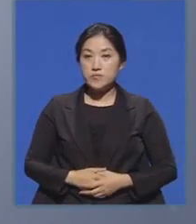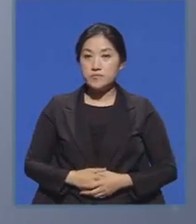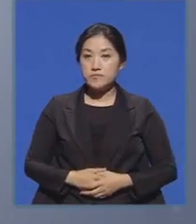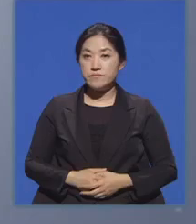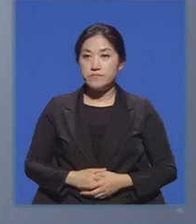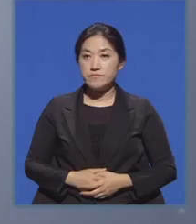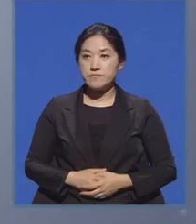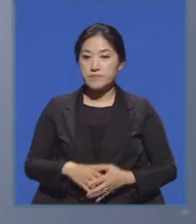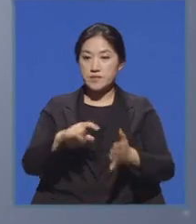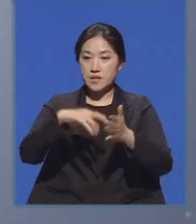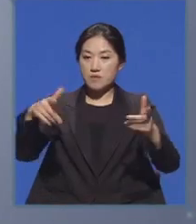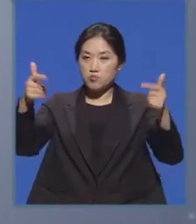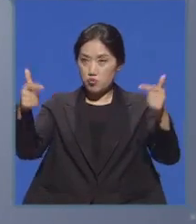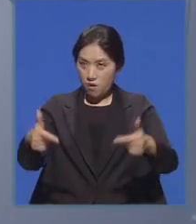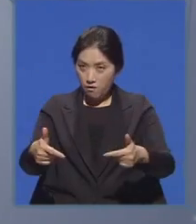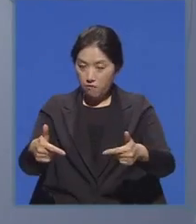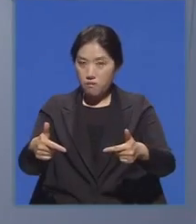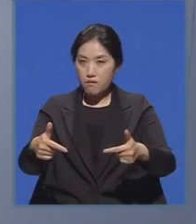감세를 하거나